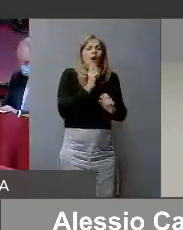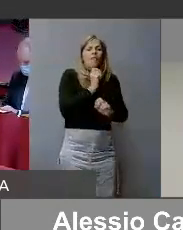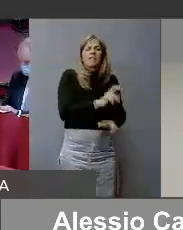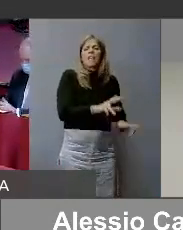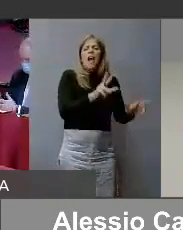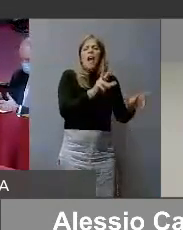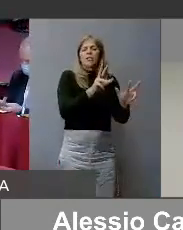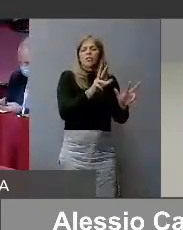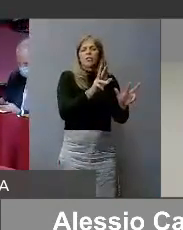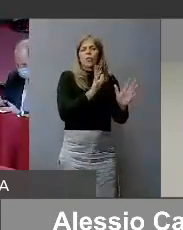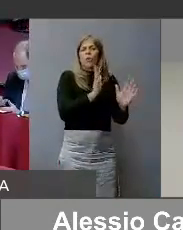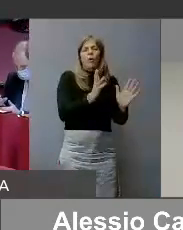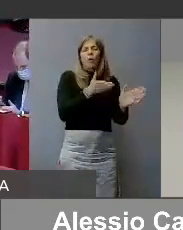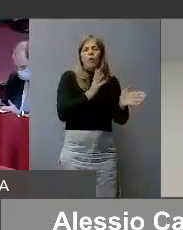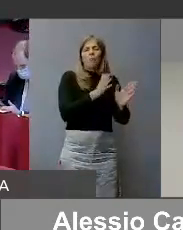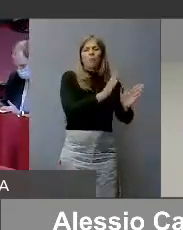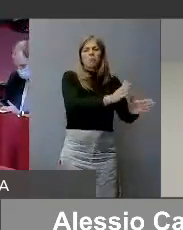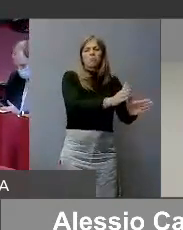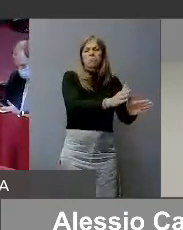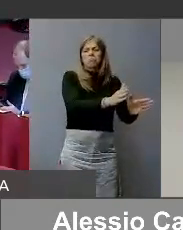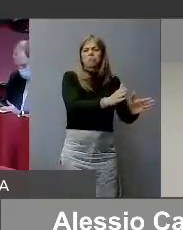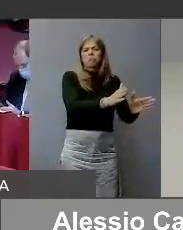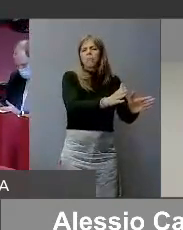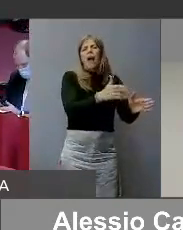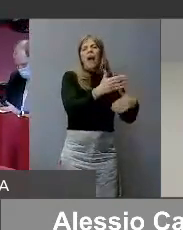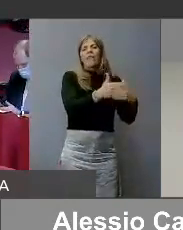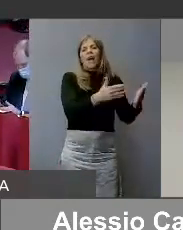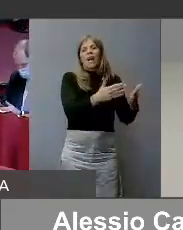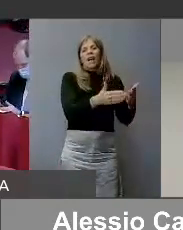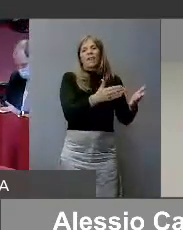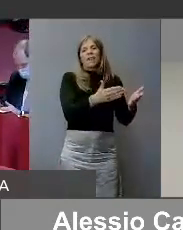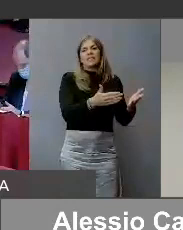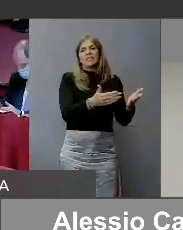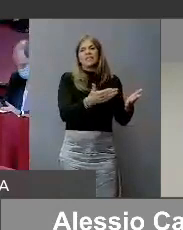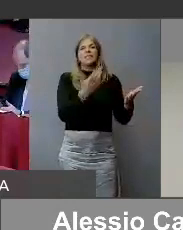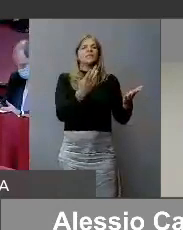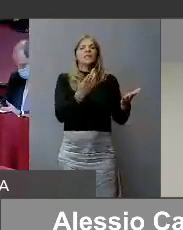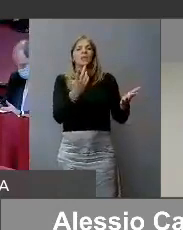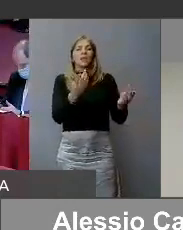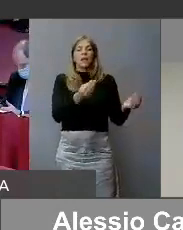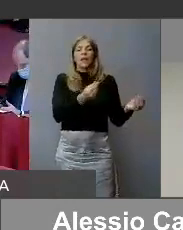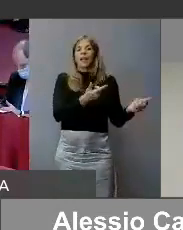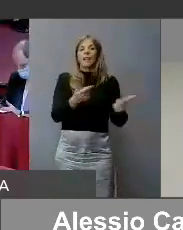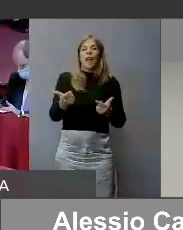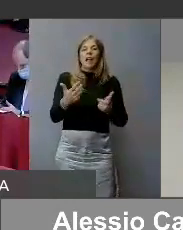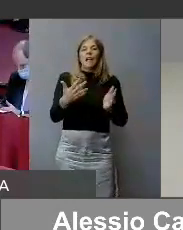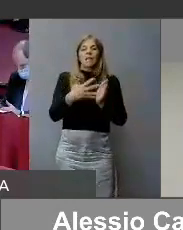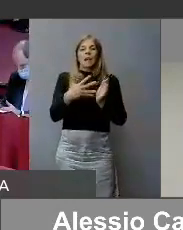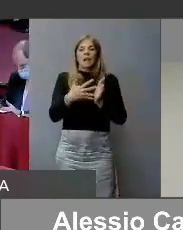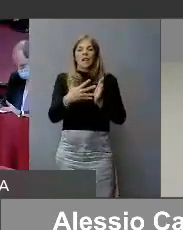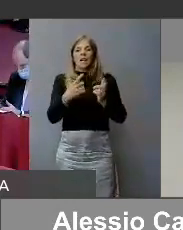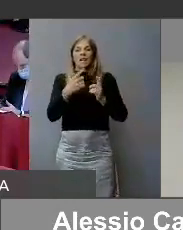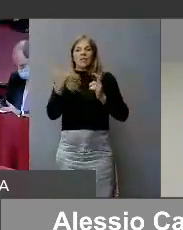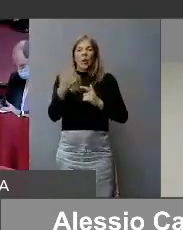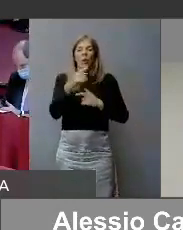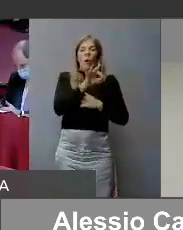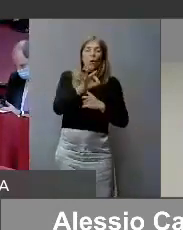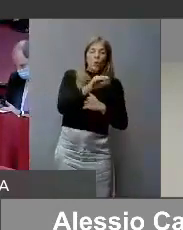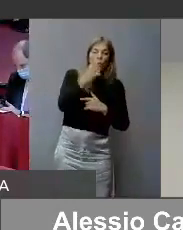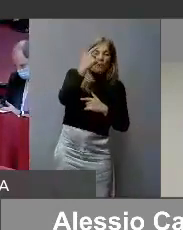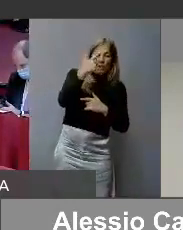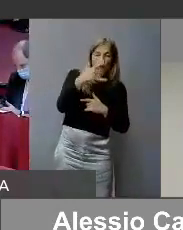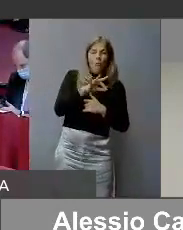il percorso che avevamo noi e così anche per creare maggiore imbarazzo perché c'era chi sapeva chi non sapeva io penso che le amministrazioni